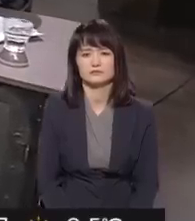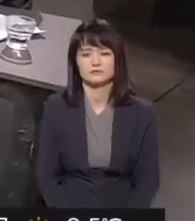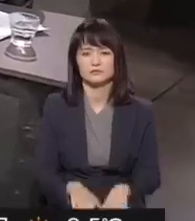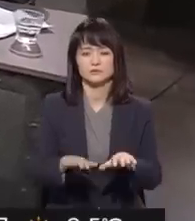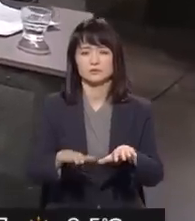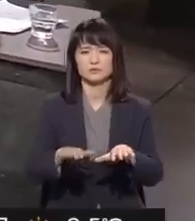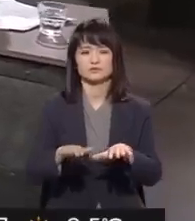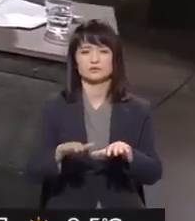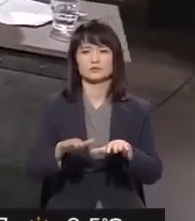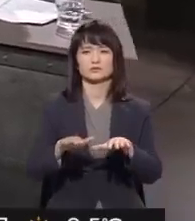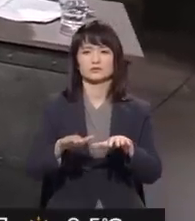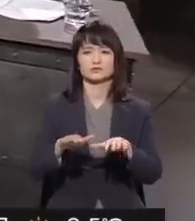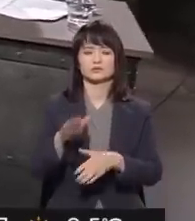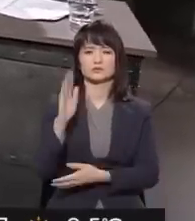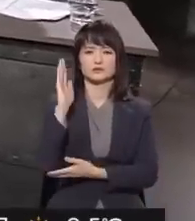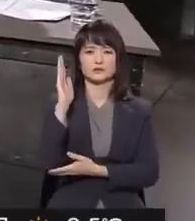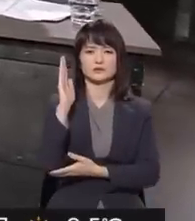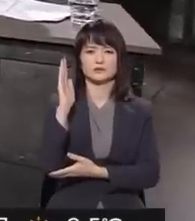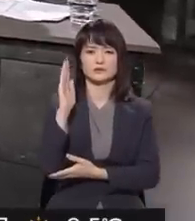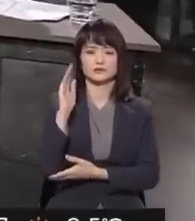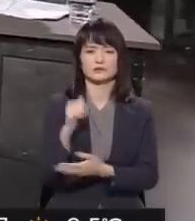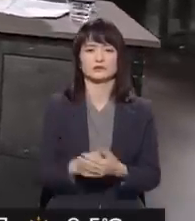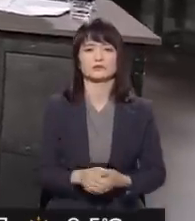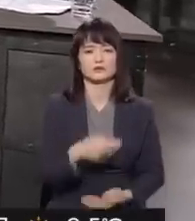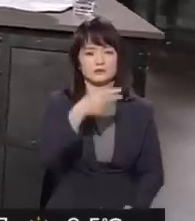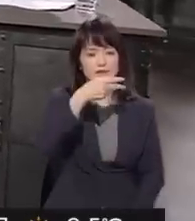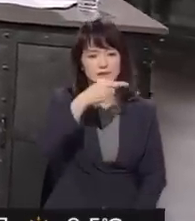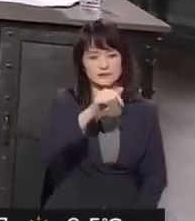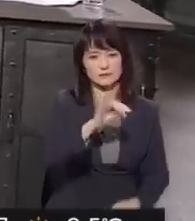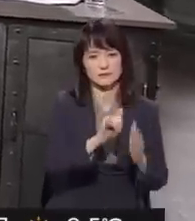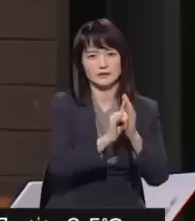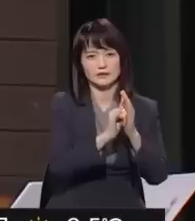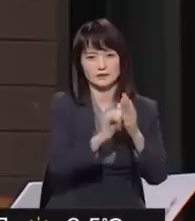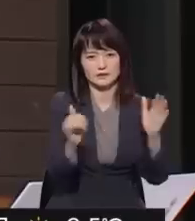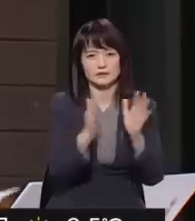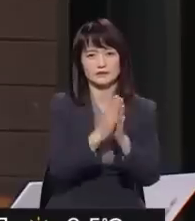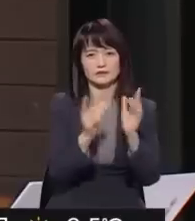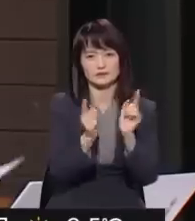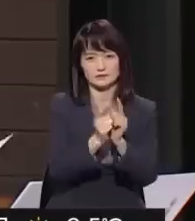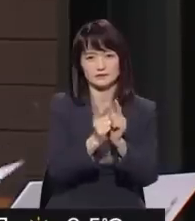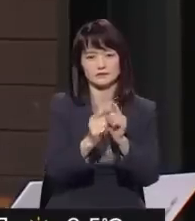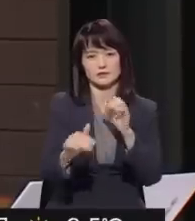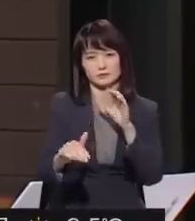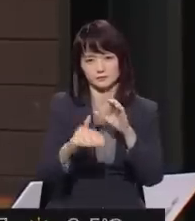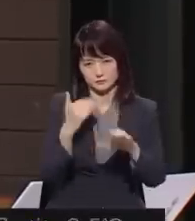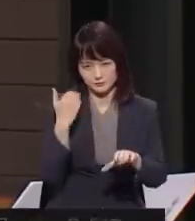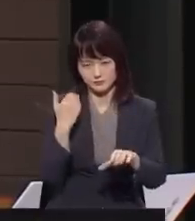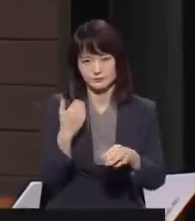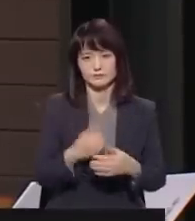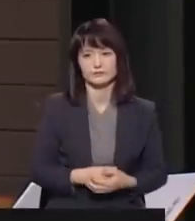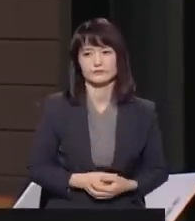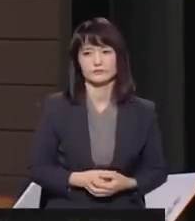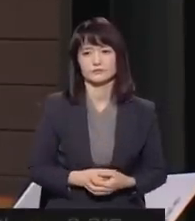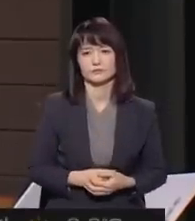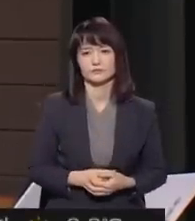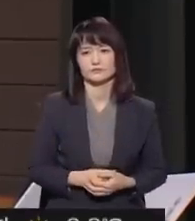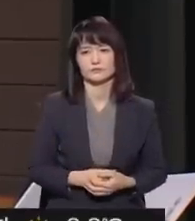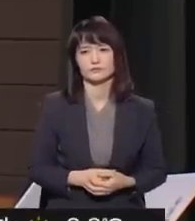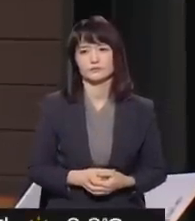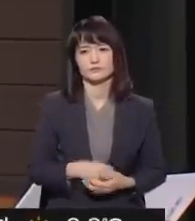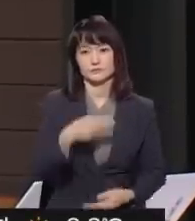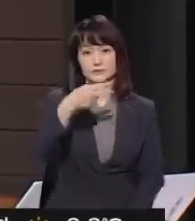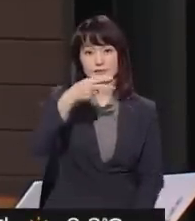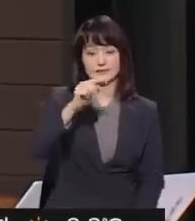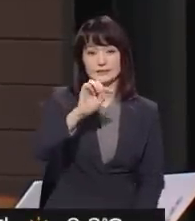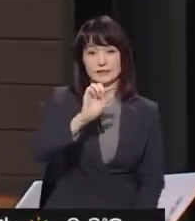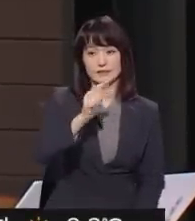말이죠이 사반 가족께서 직접 저희에게 제보를 해 주셨습니다 제가 이제 4반 그 메일에서